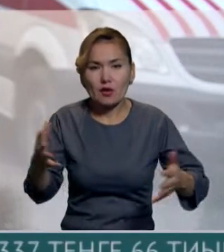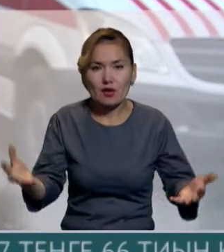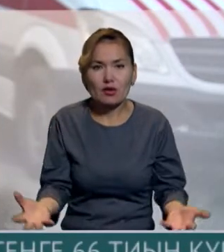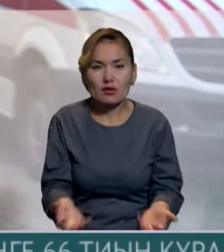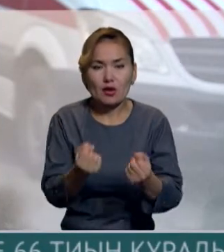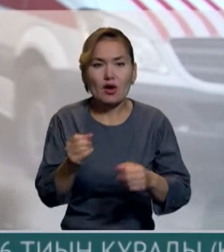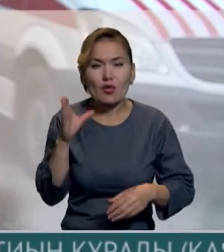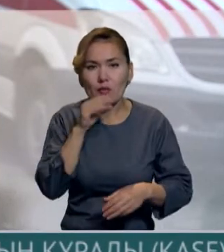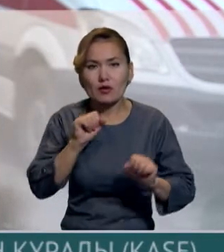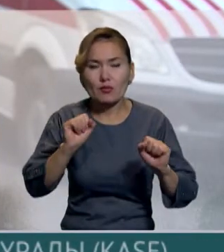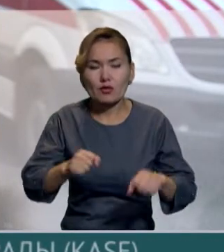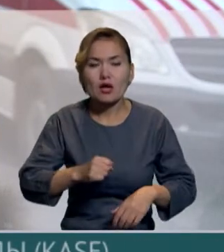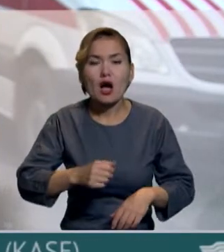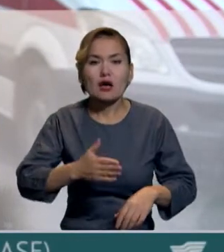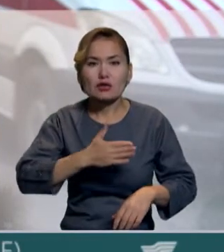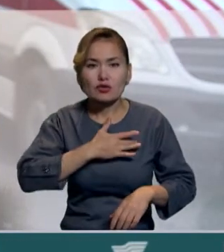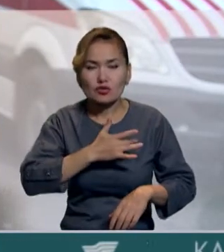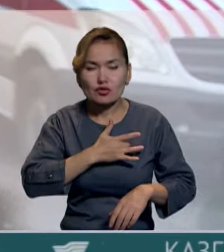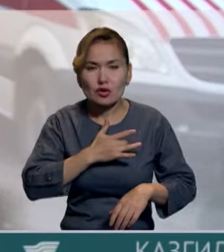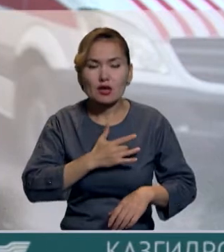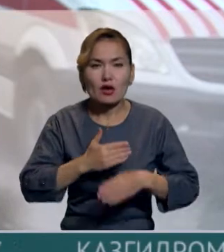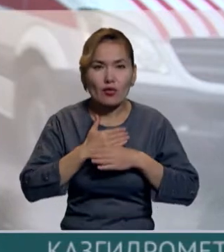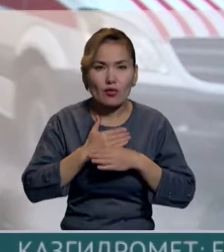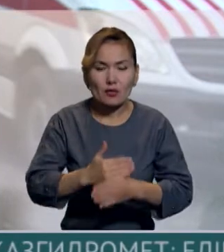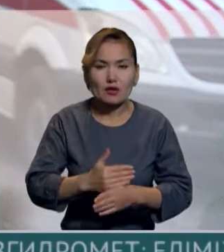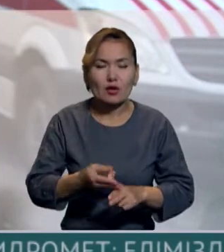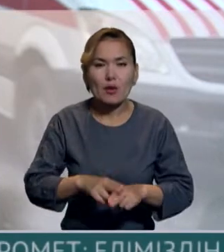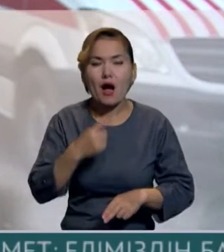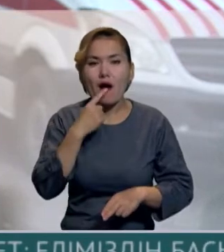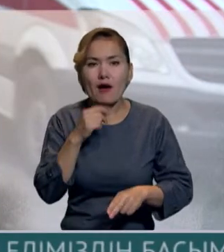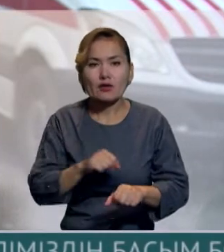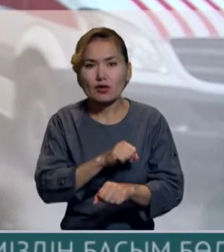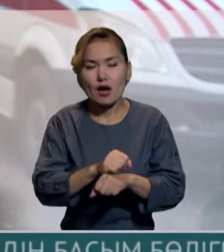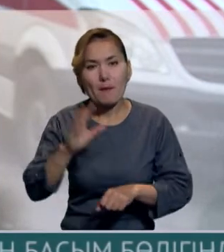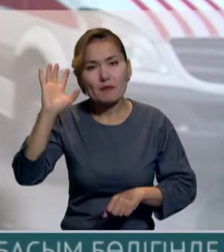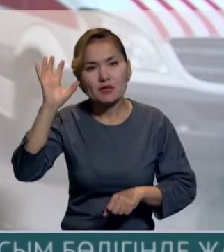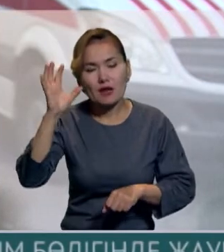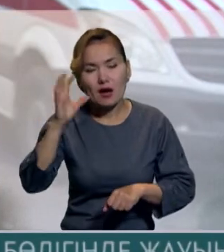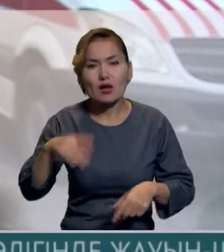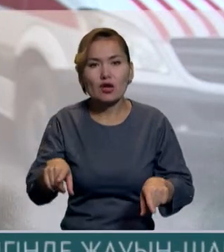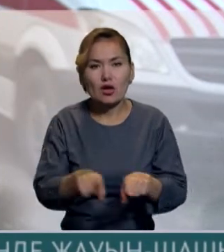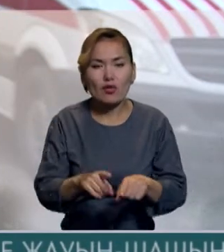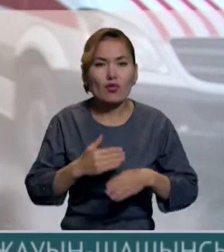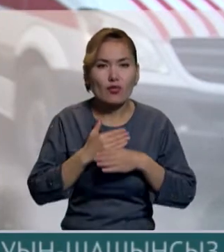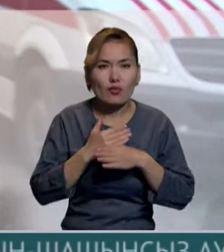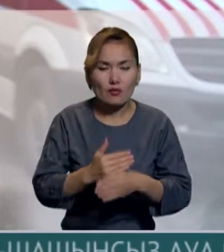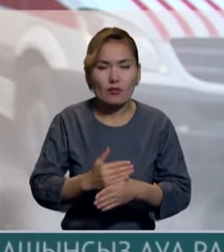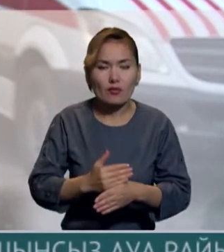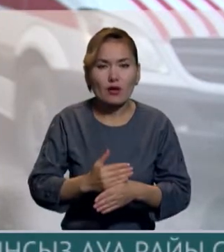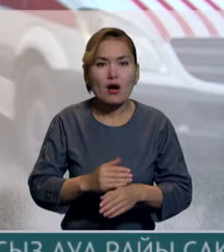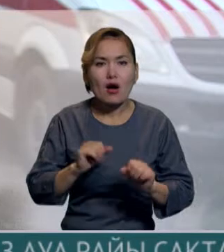өкпе реанимациясын жасаймыз, қан тоқтату және де психологиялық көмек көрсетеміз. Осы тренингті алғаш